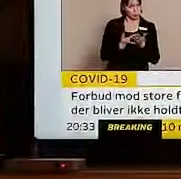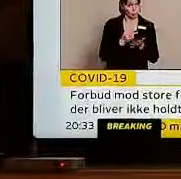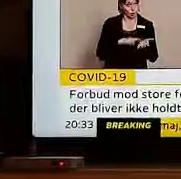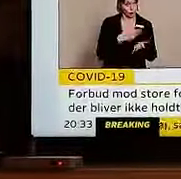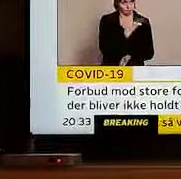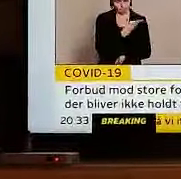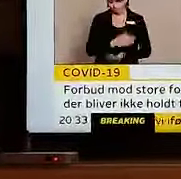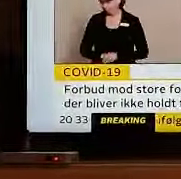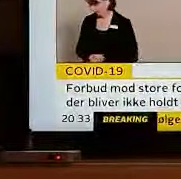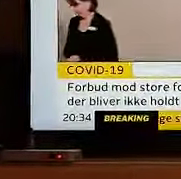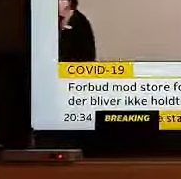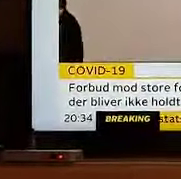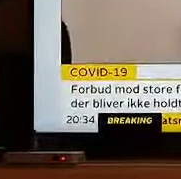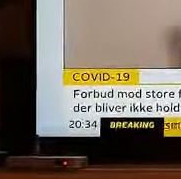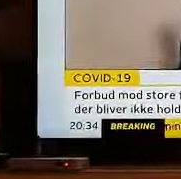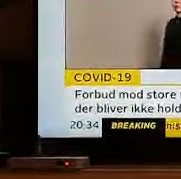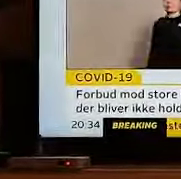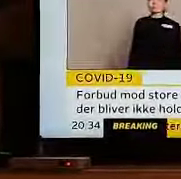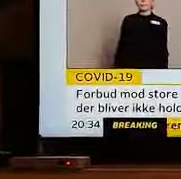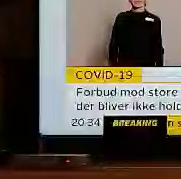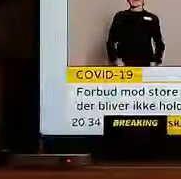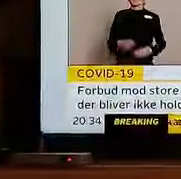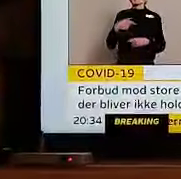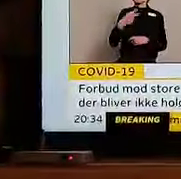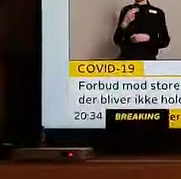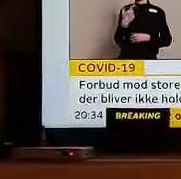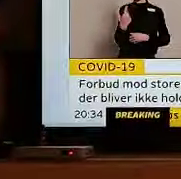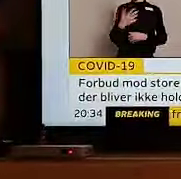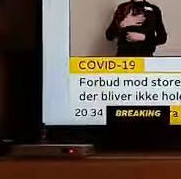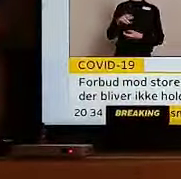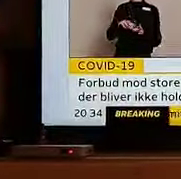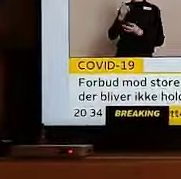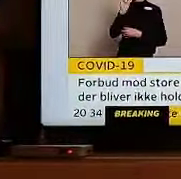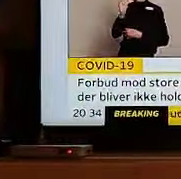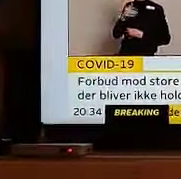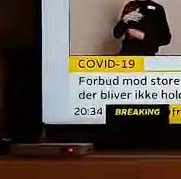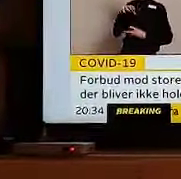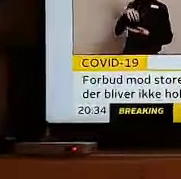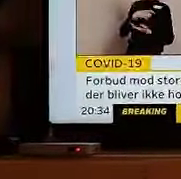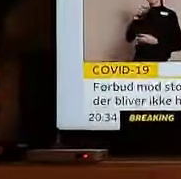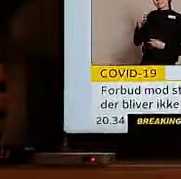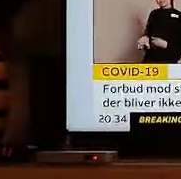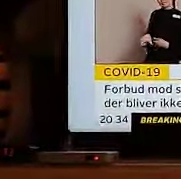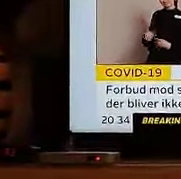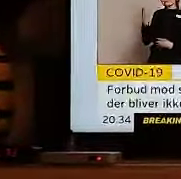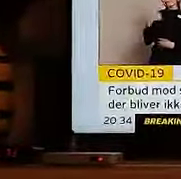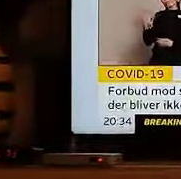محاولة علاجهم وعودتهم إلى منازلهم. يعني كيف يعودون هؤلاء الأطفال الذين